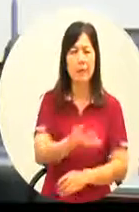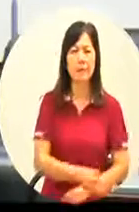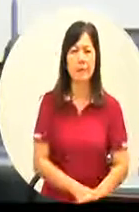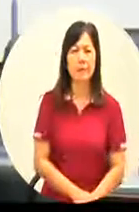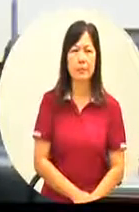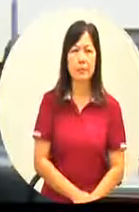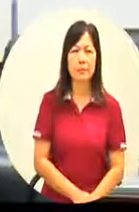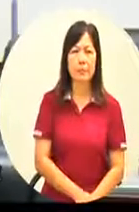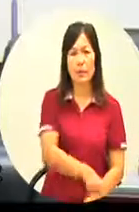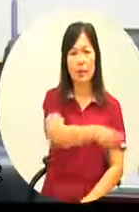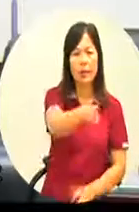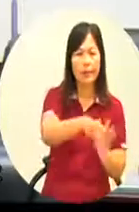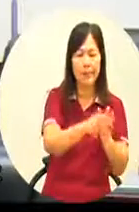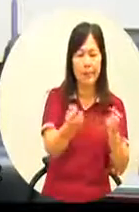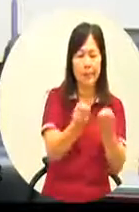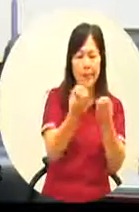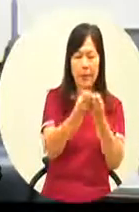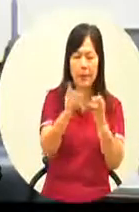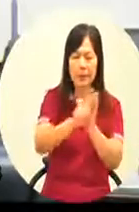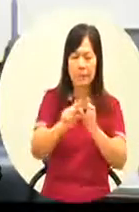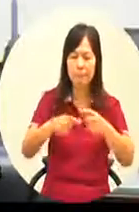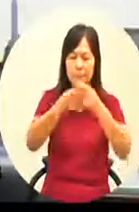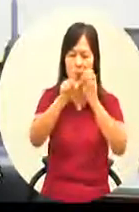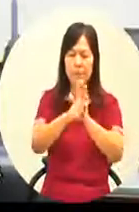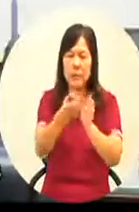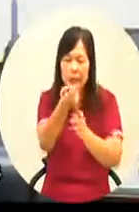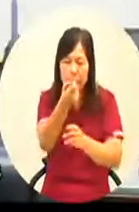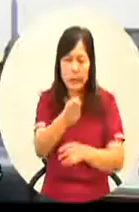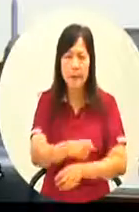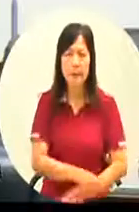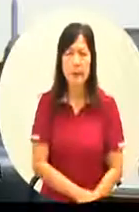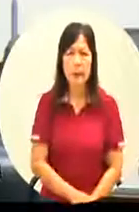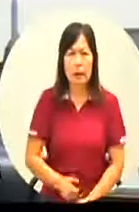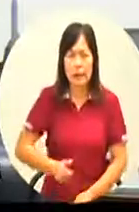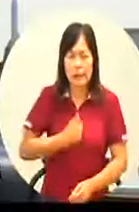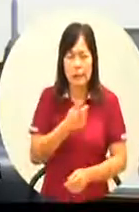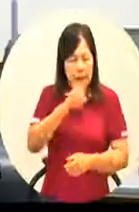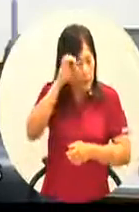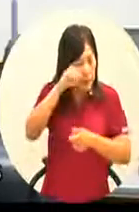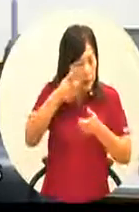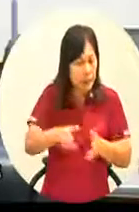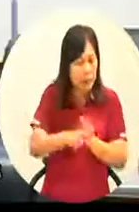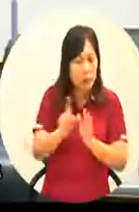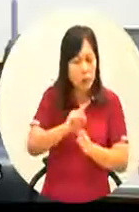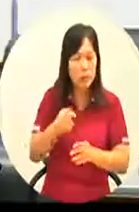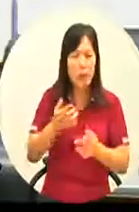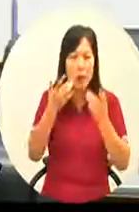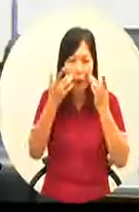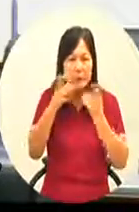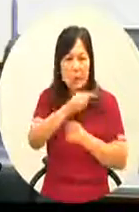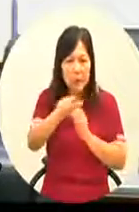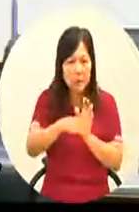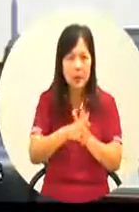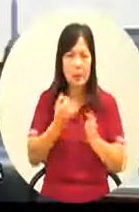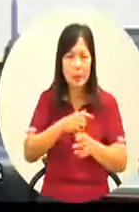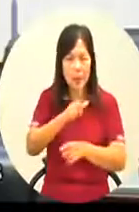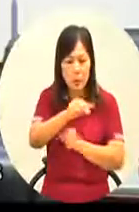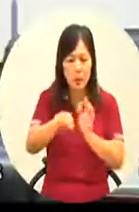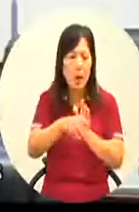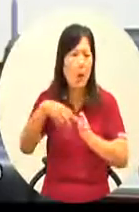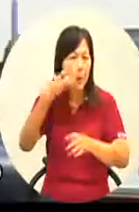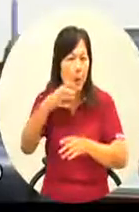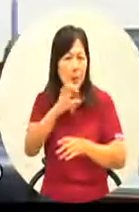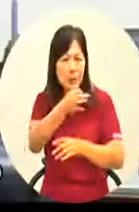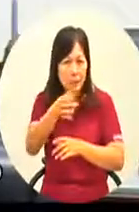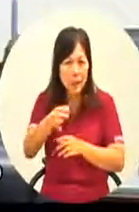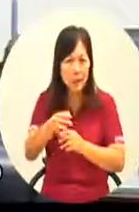百姓真正发生那个纠纷的不多。真正的比较 care 的是我菜价、我的物价、我的那些水果价格、